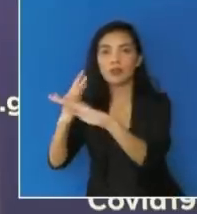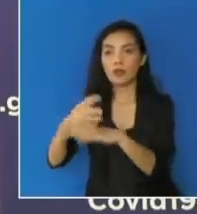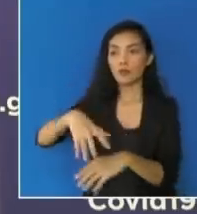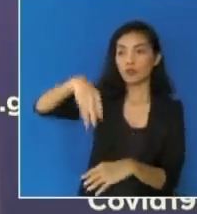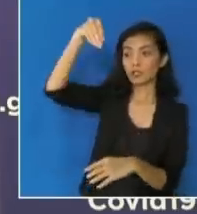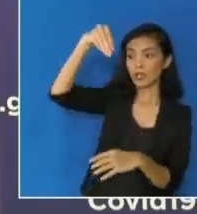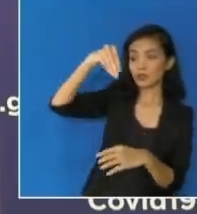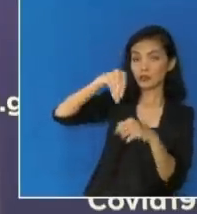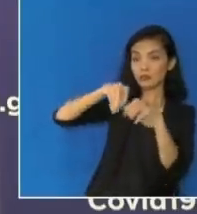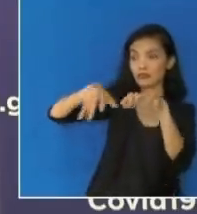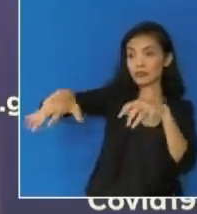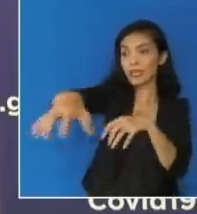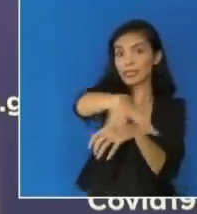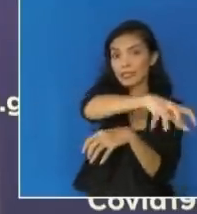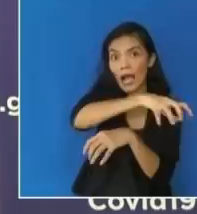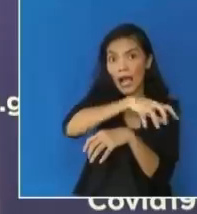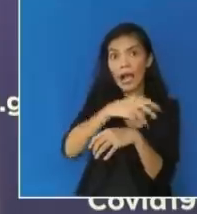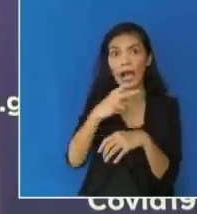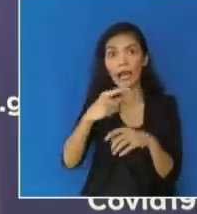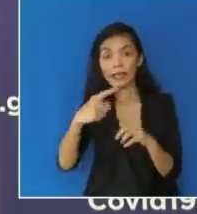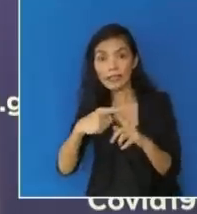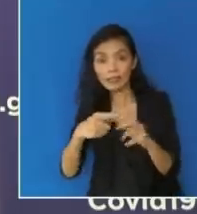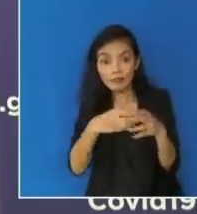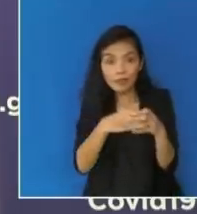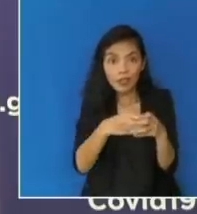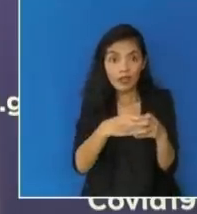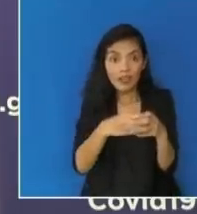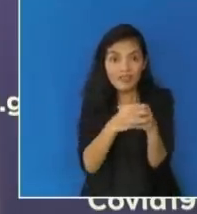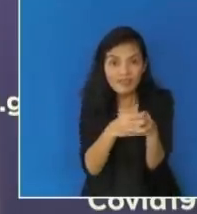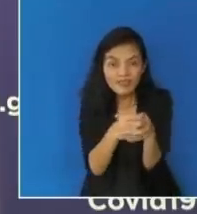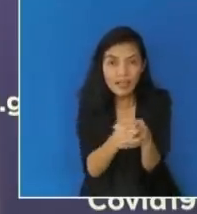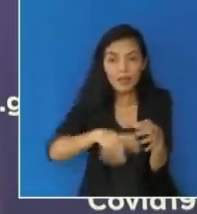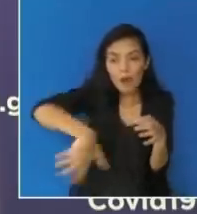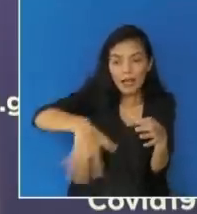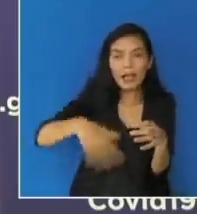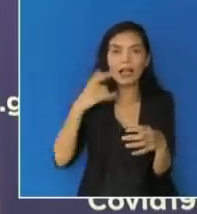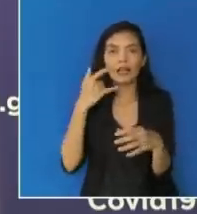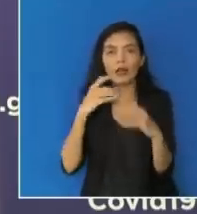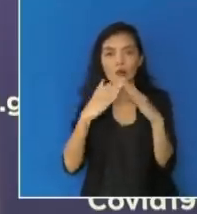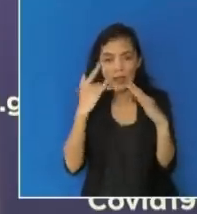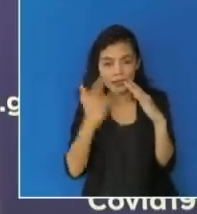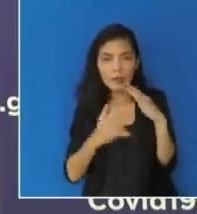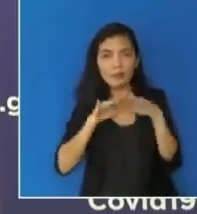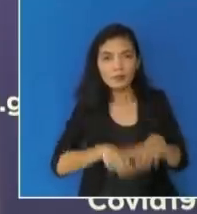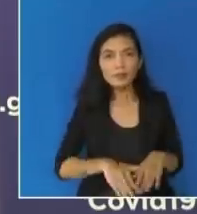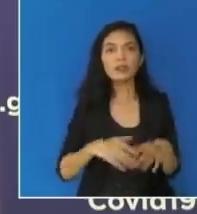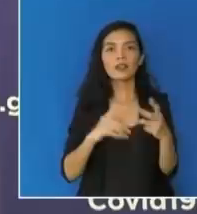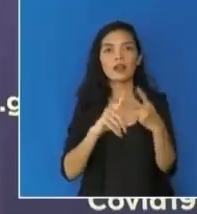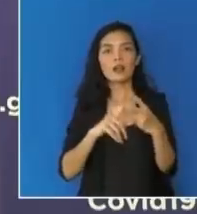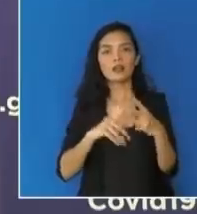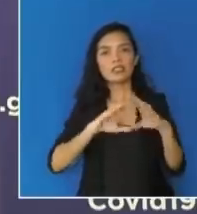desa, sampai ke RT, RW, sampai keluarga. Tetap di rumah, produktif di